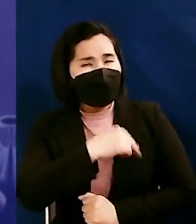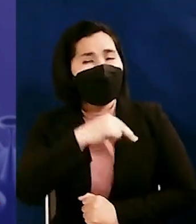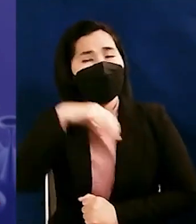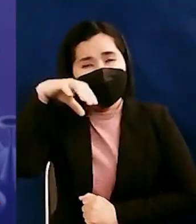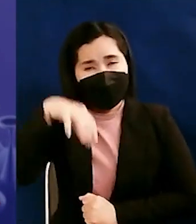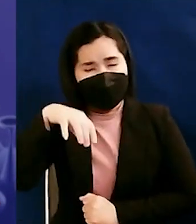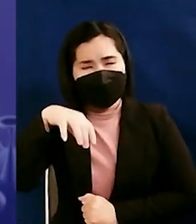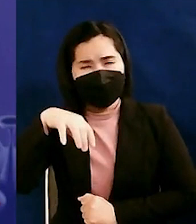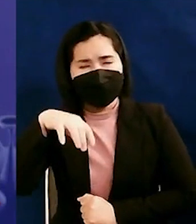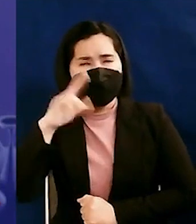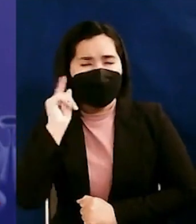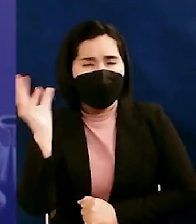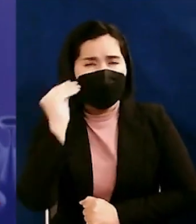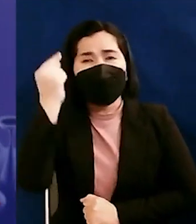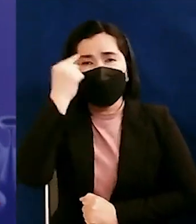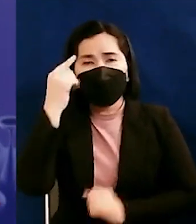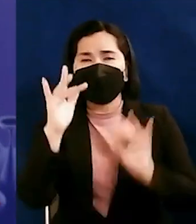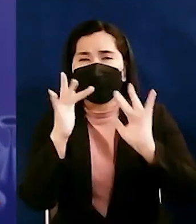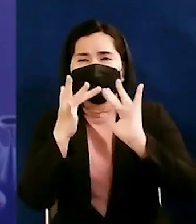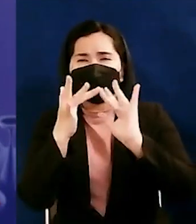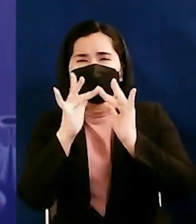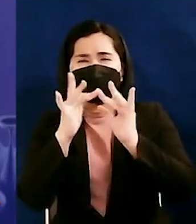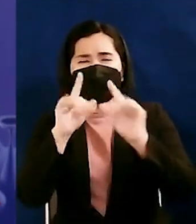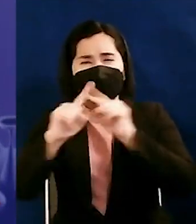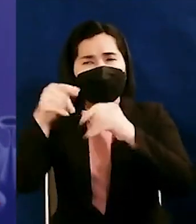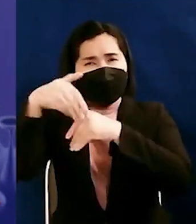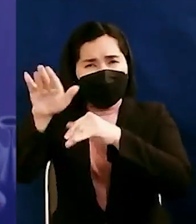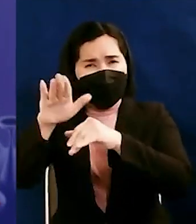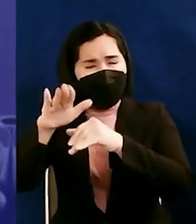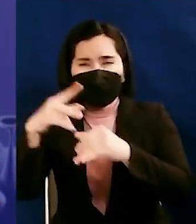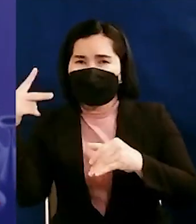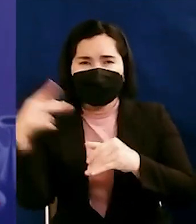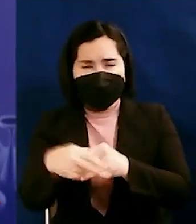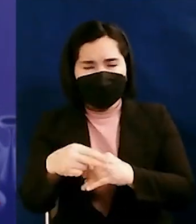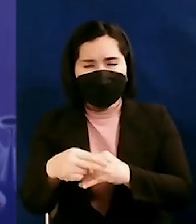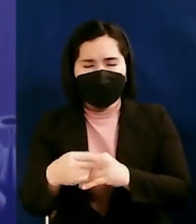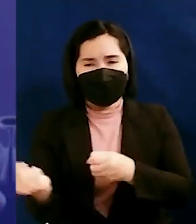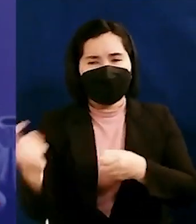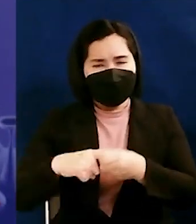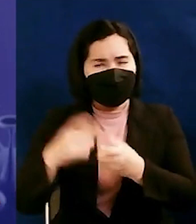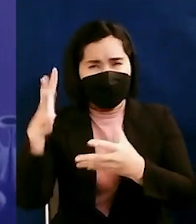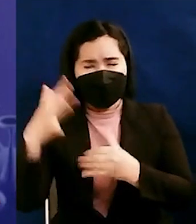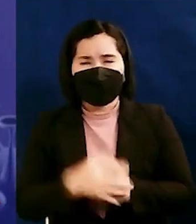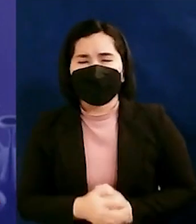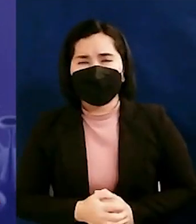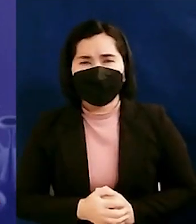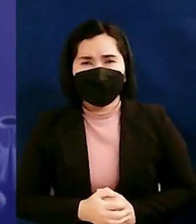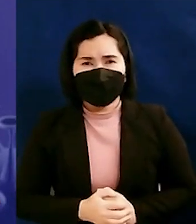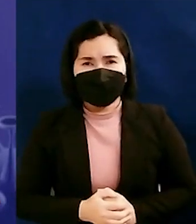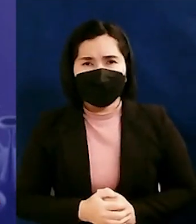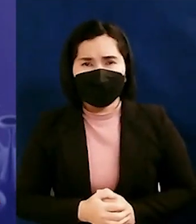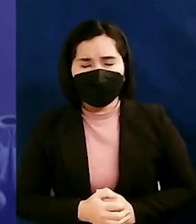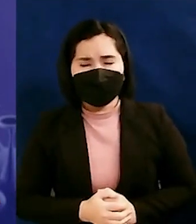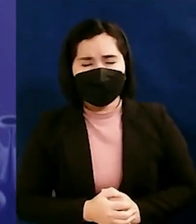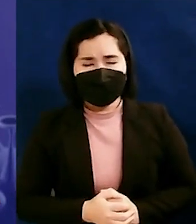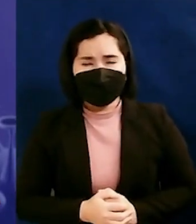เมื่อทราบเหตุนะครับได้มีการตัดการเชื่อมต่อจากภายนอกทั้งหมดนะครับเพื่อไม่ให้มีการบุกรุกได้อีกนะครับแล้วก็